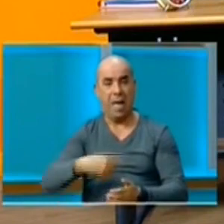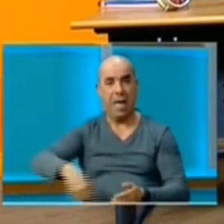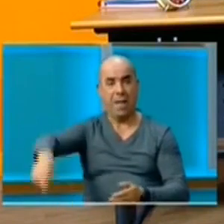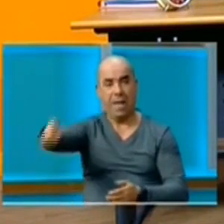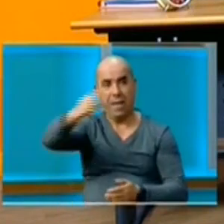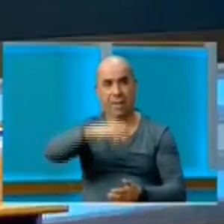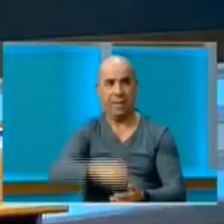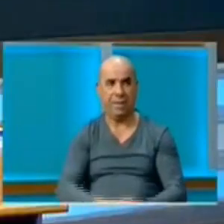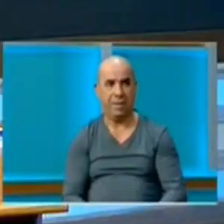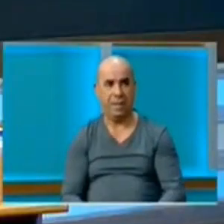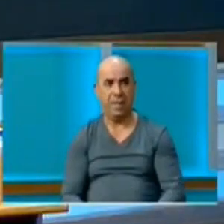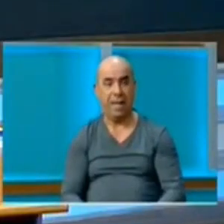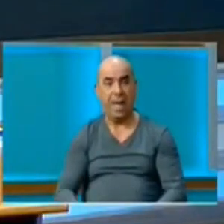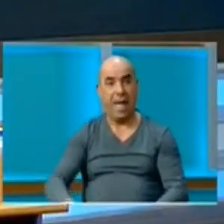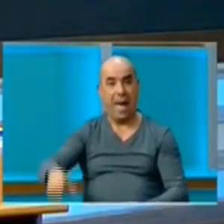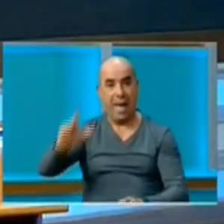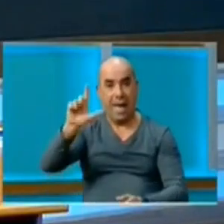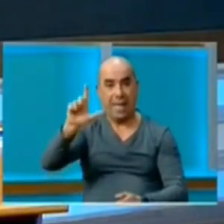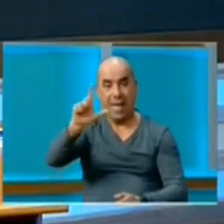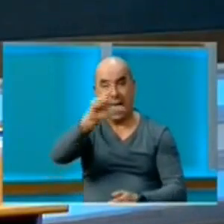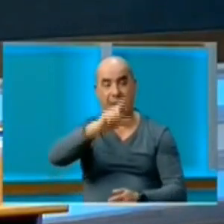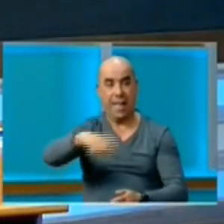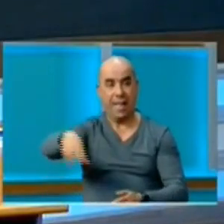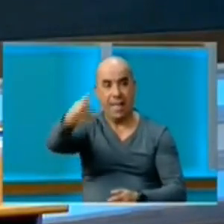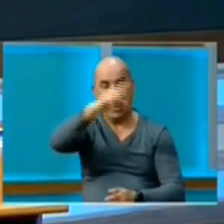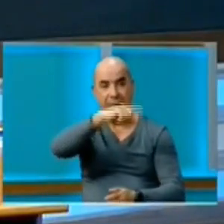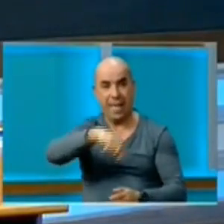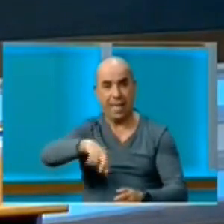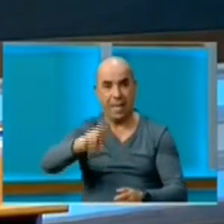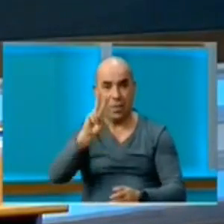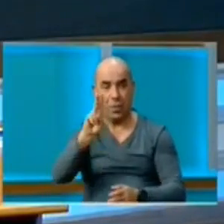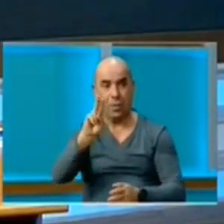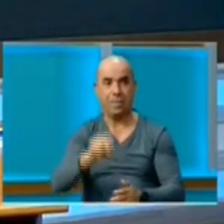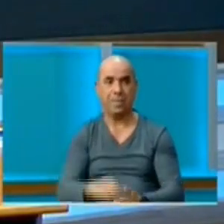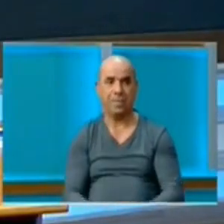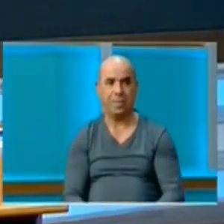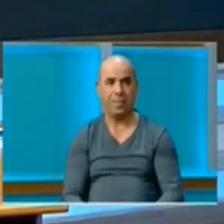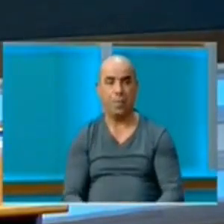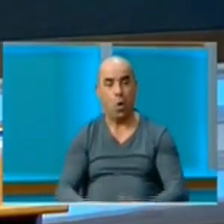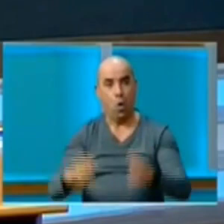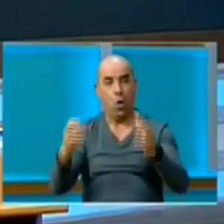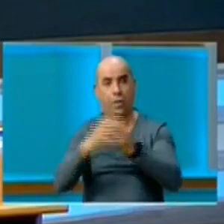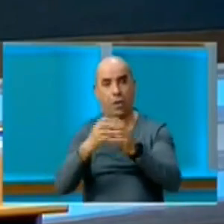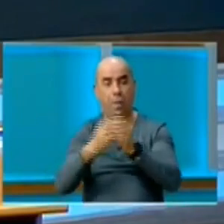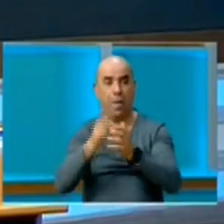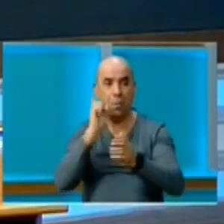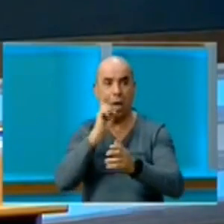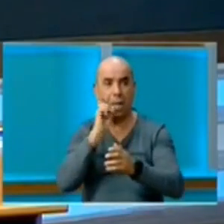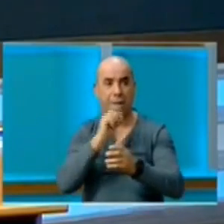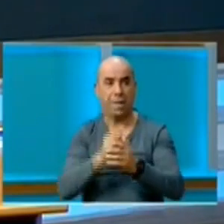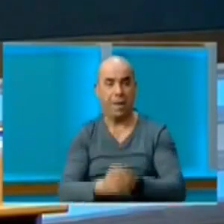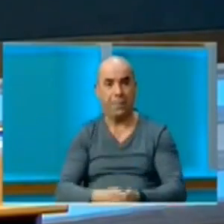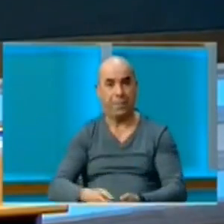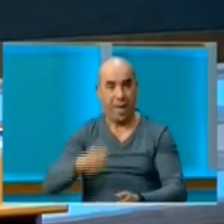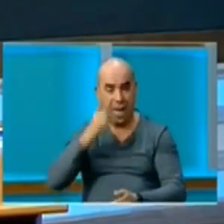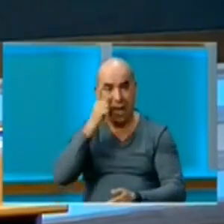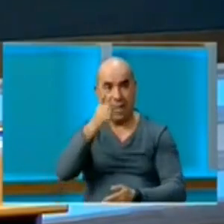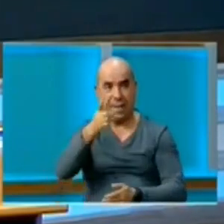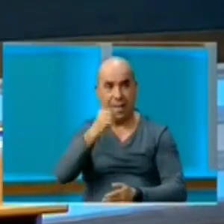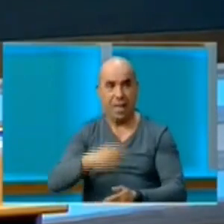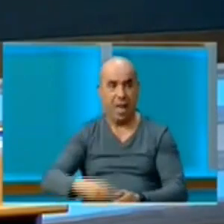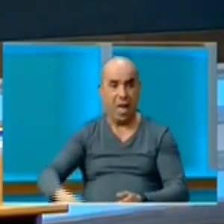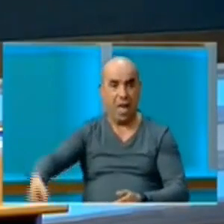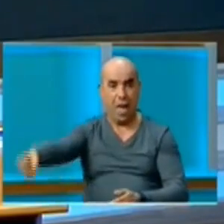اللذين، اللتان، اللتين، وفي الجمع المؤنث لاحظوا